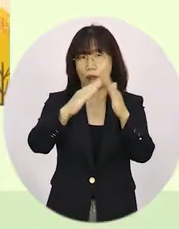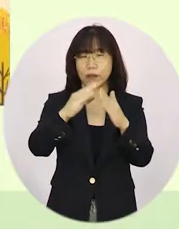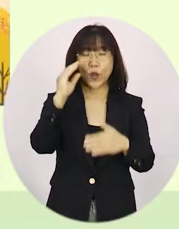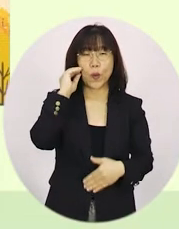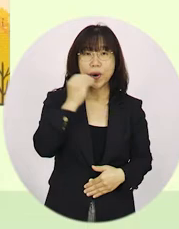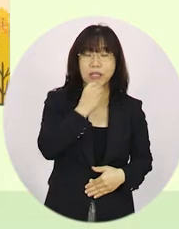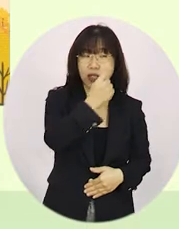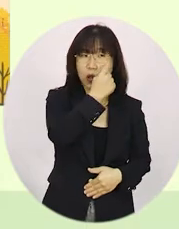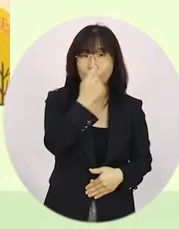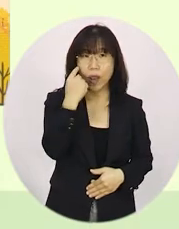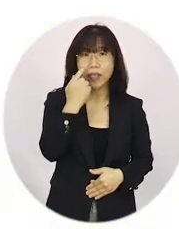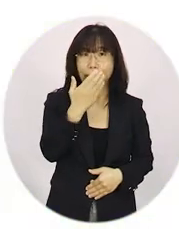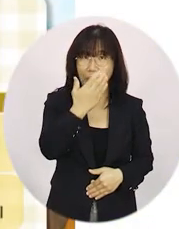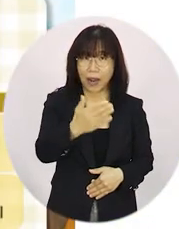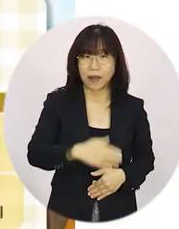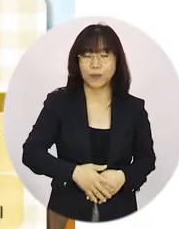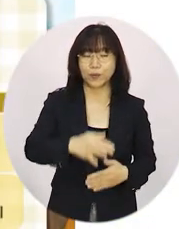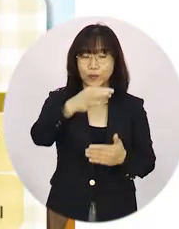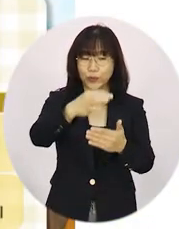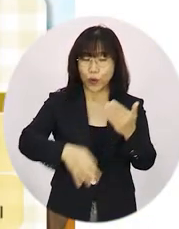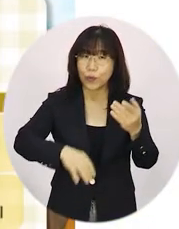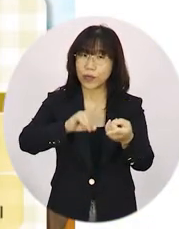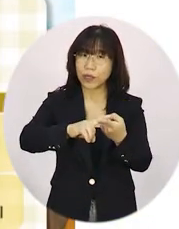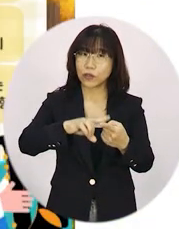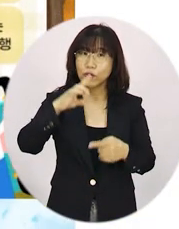통합도서관 홈페이지에서 확인할 수 있습니다.